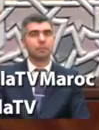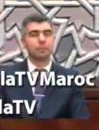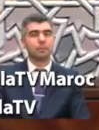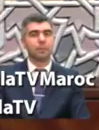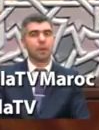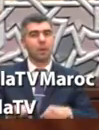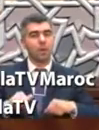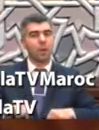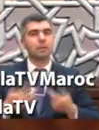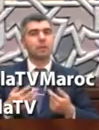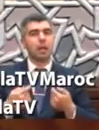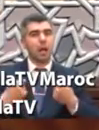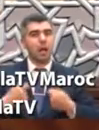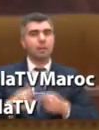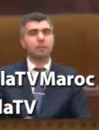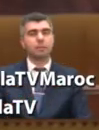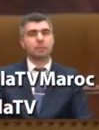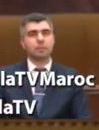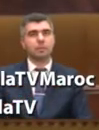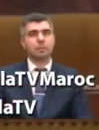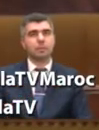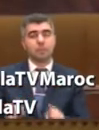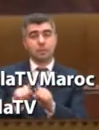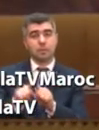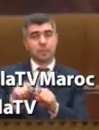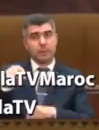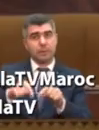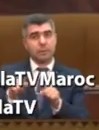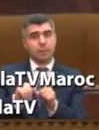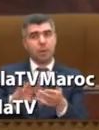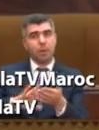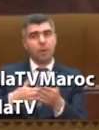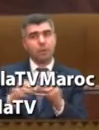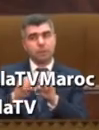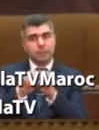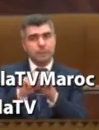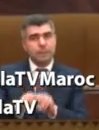سيد الوزير، نسألكم حول الخصص الذي تعرف جل المستشفيات بالمملكة